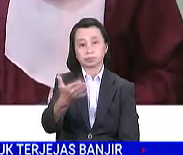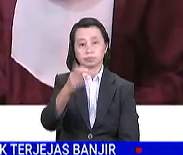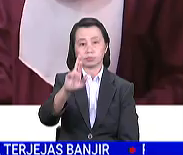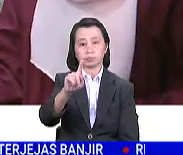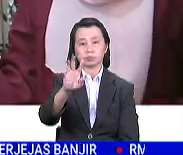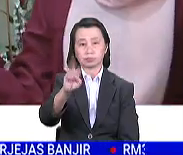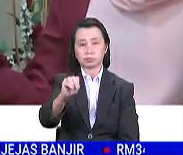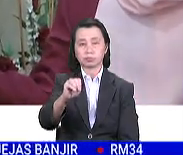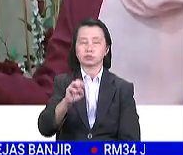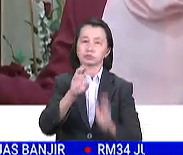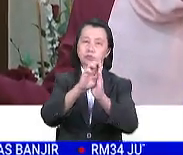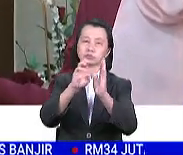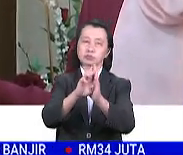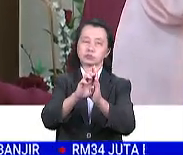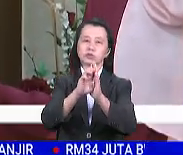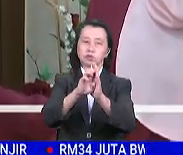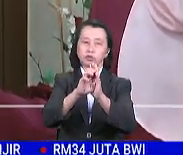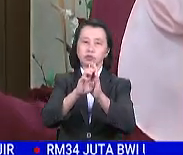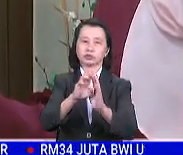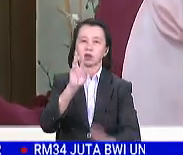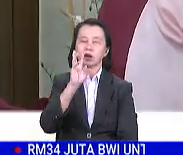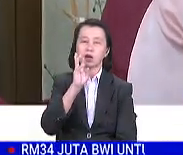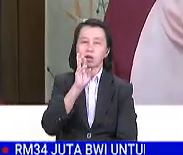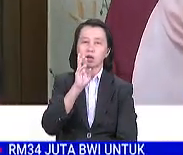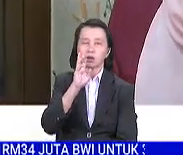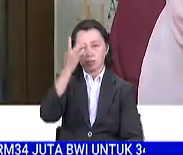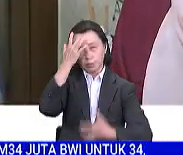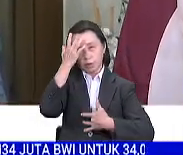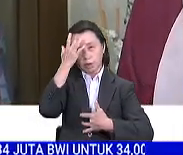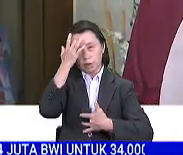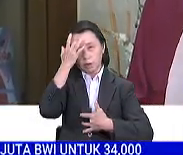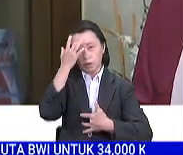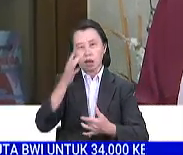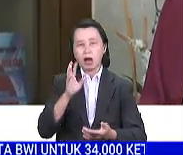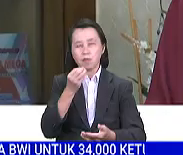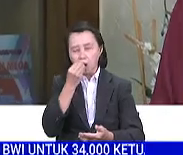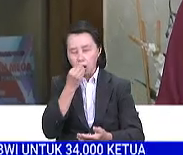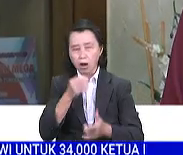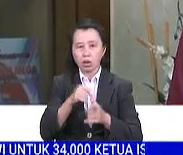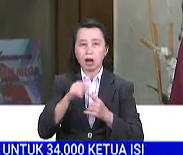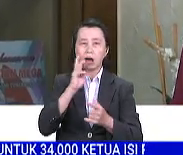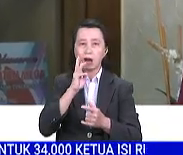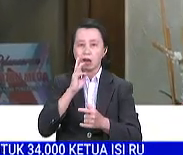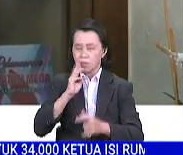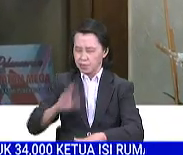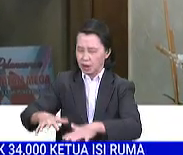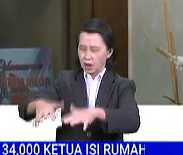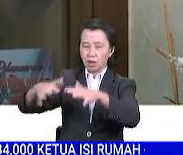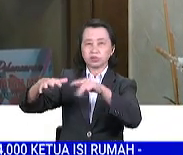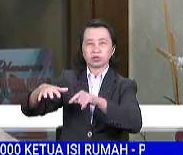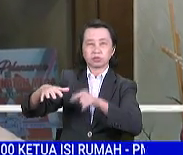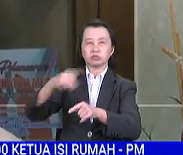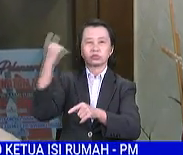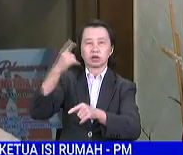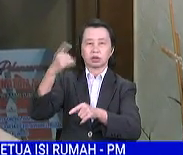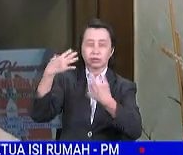antara penyakit-penyakit bawaan air dan makanan ini yang kita sering kaitkan dengan air banjir, sebab air banjir